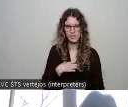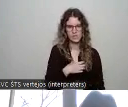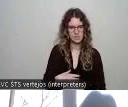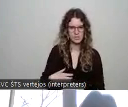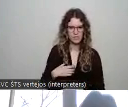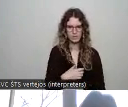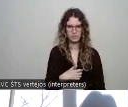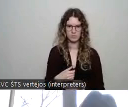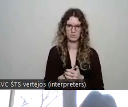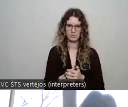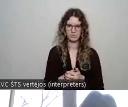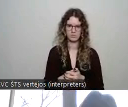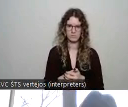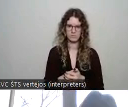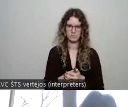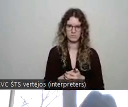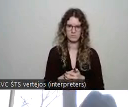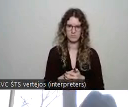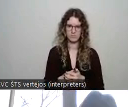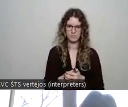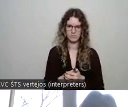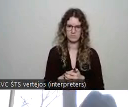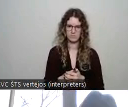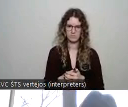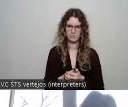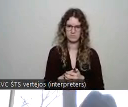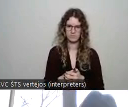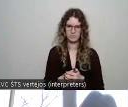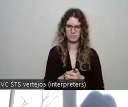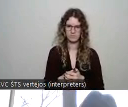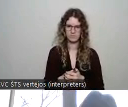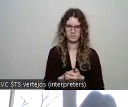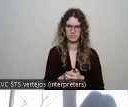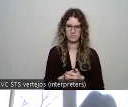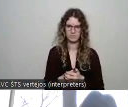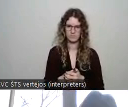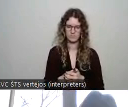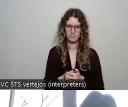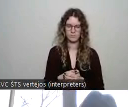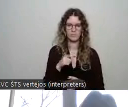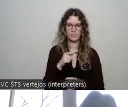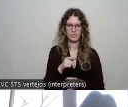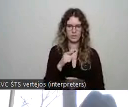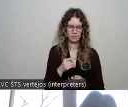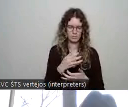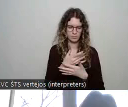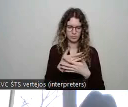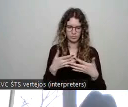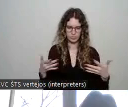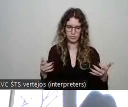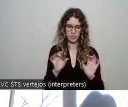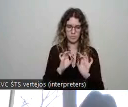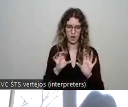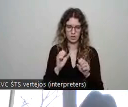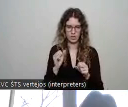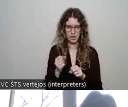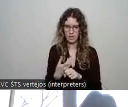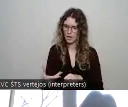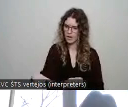dalykas mokyklų plėtrai. Šitie dalykai, ką mes čia kalbame, turi eiti kartu, jie turi